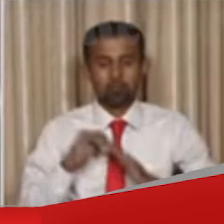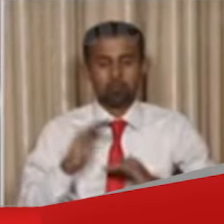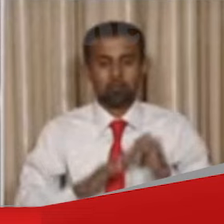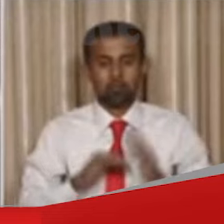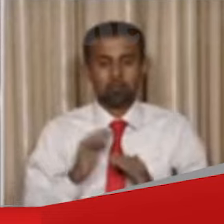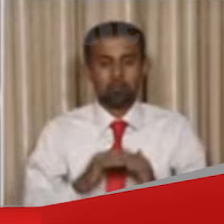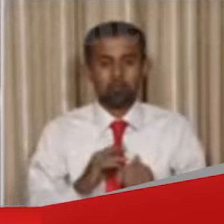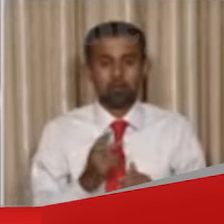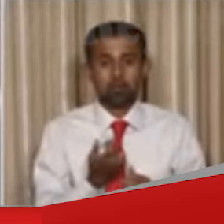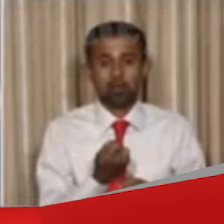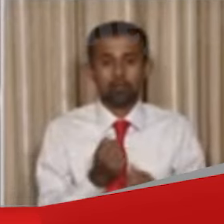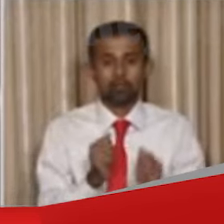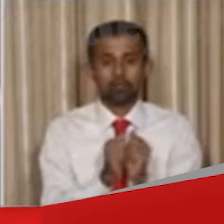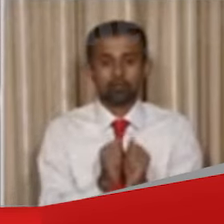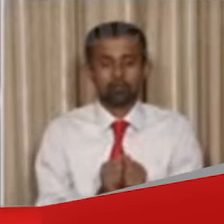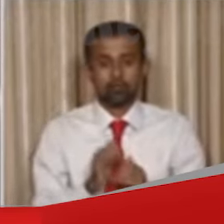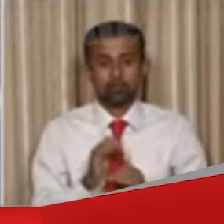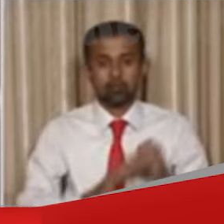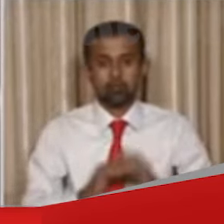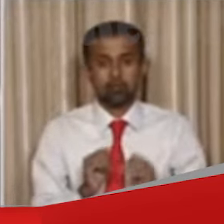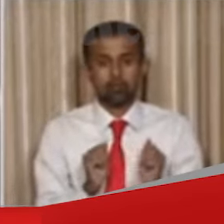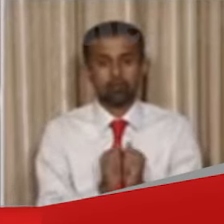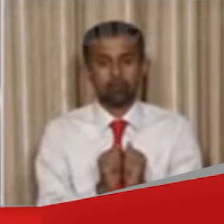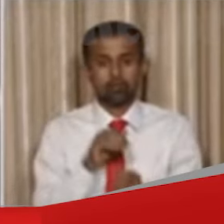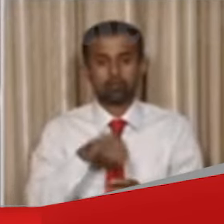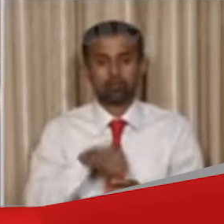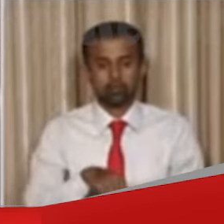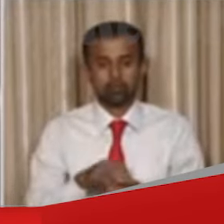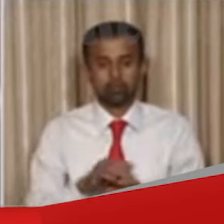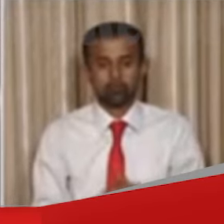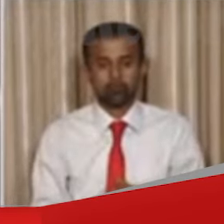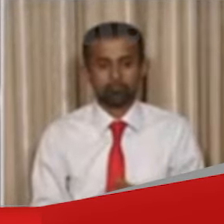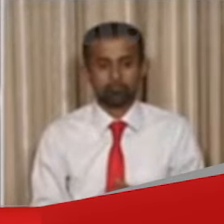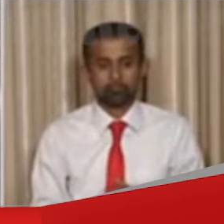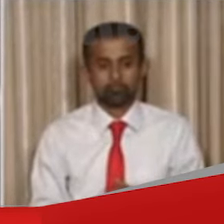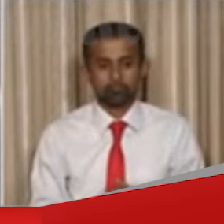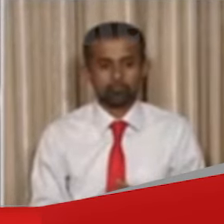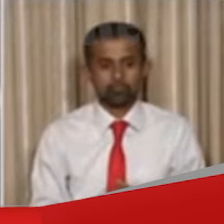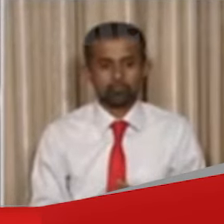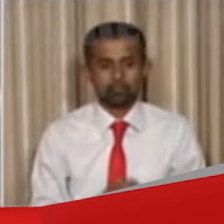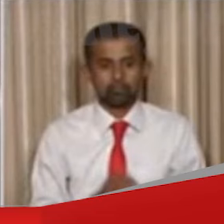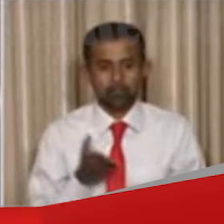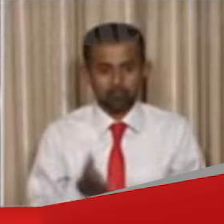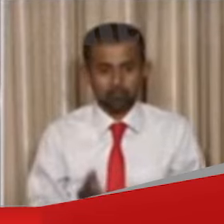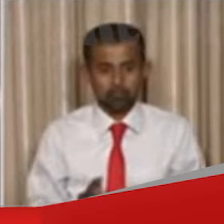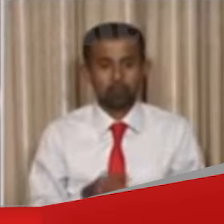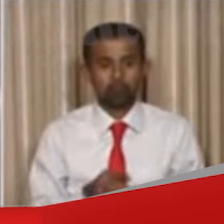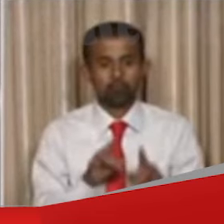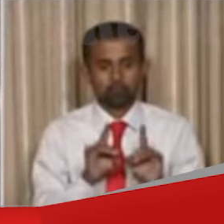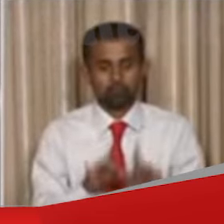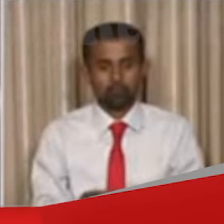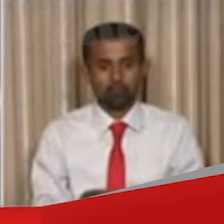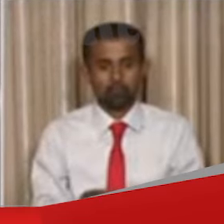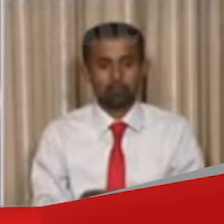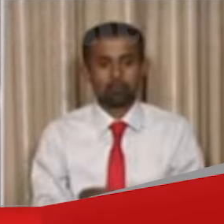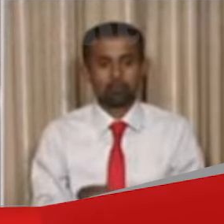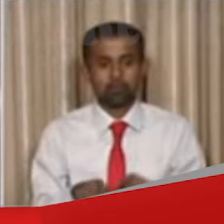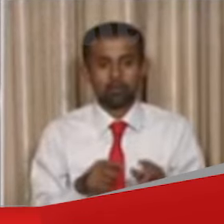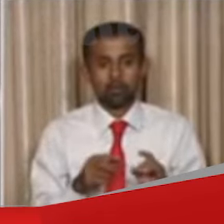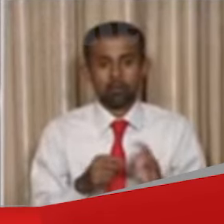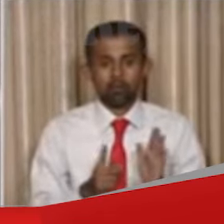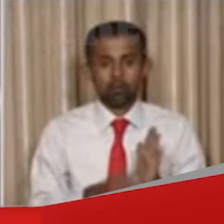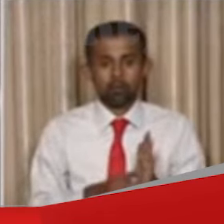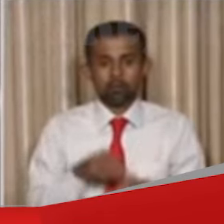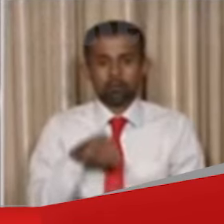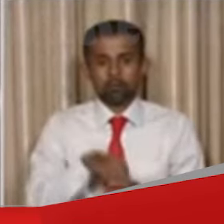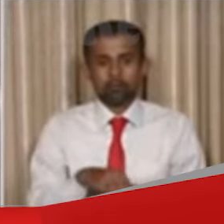ආර්ථික ක්‍රියාවලියක් බවට පත් කරන ක්‍රියාදාමයක් තුලයි. එතකොට මේ ආකාරයට මෙවැනි පනත් මගින්